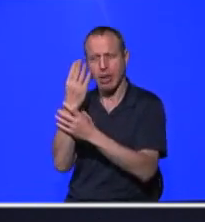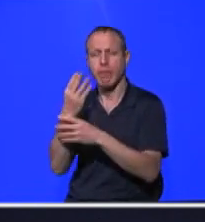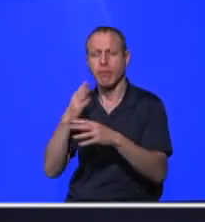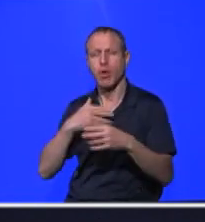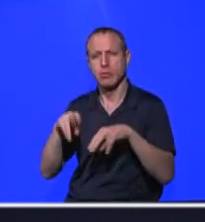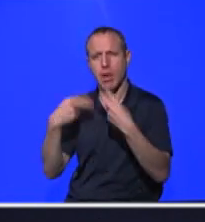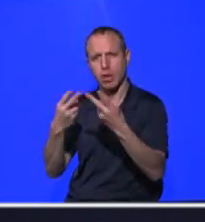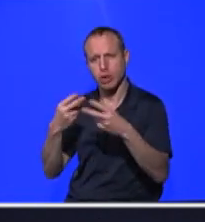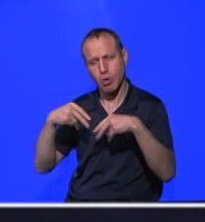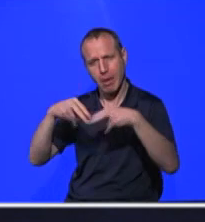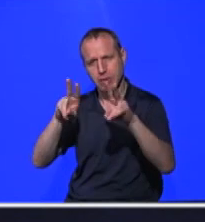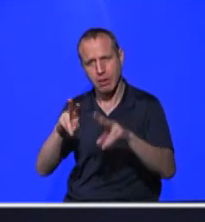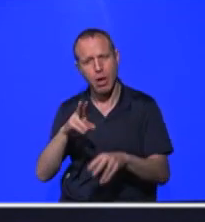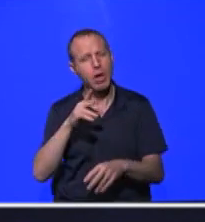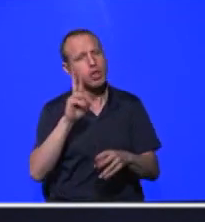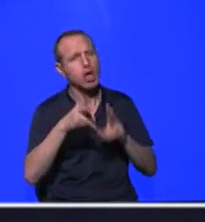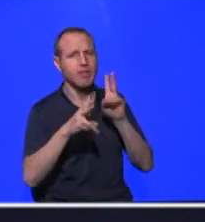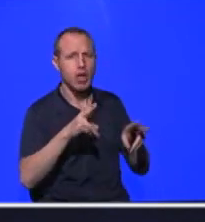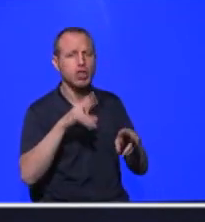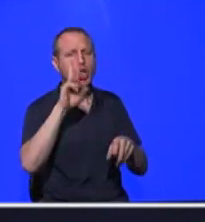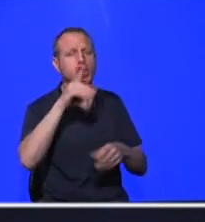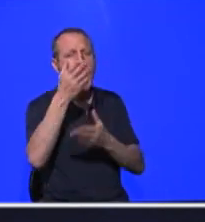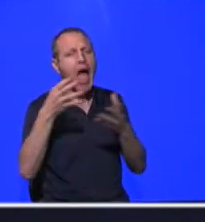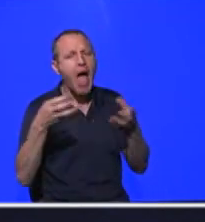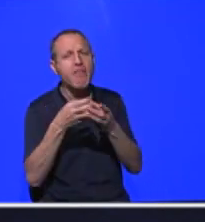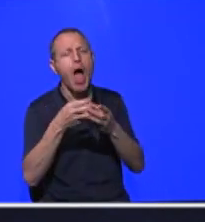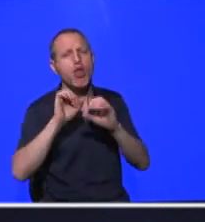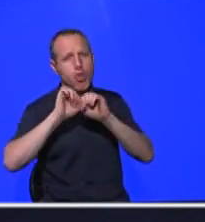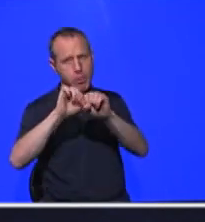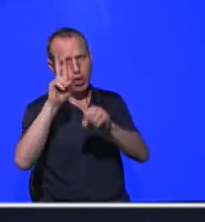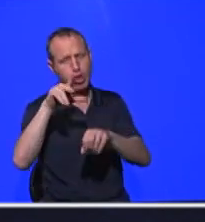חברה שתומכת, יש אנשים שנרתעים.